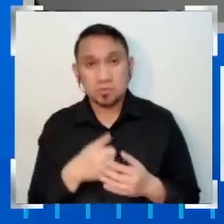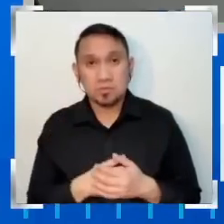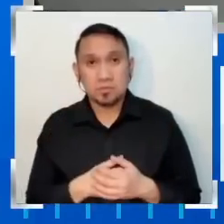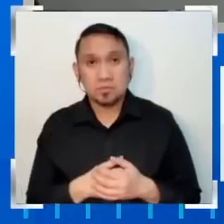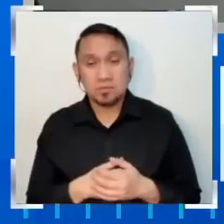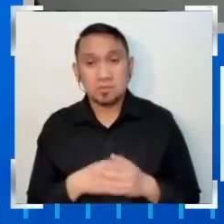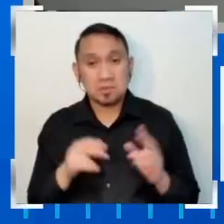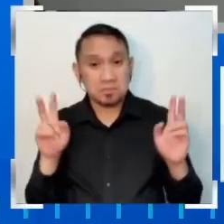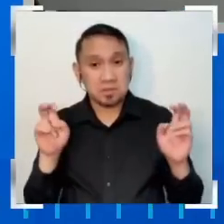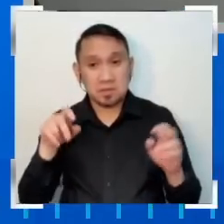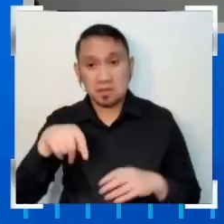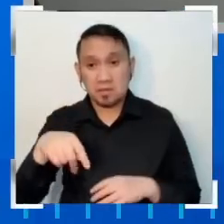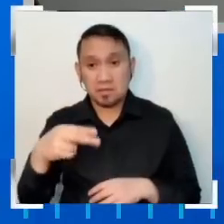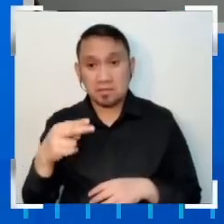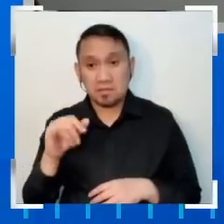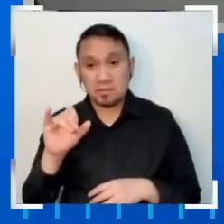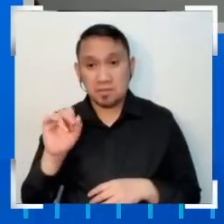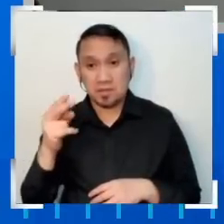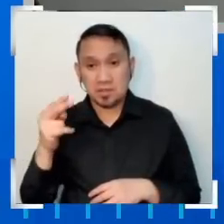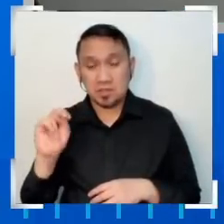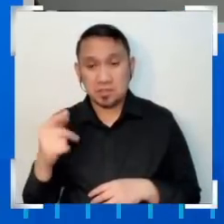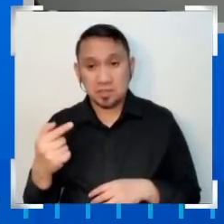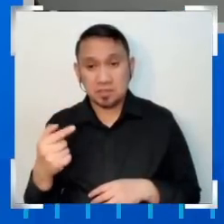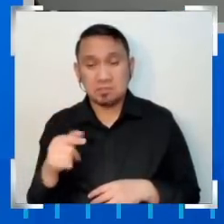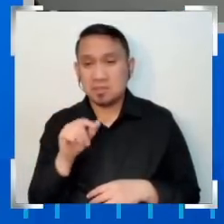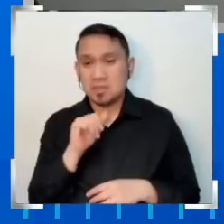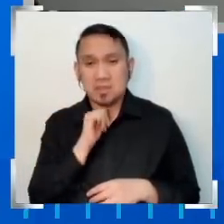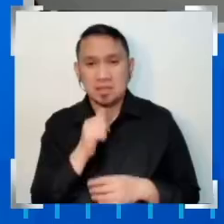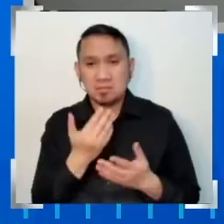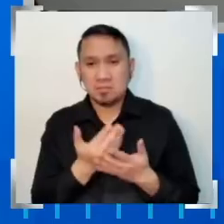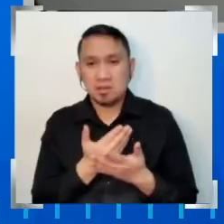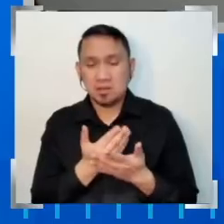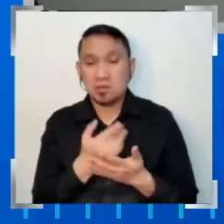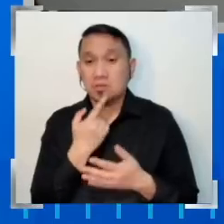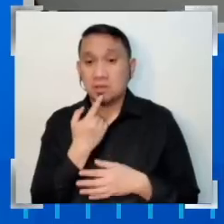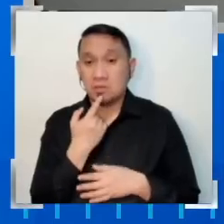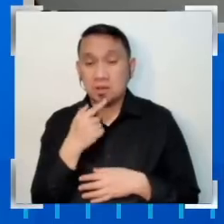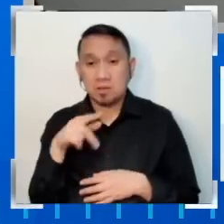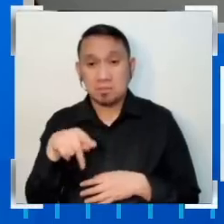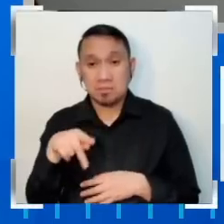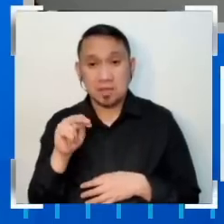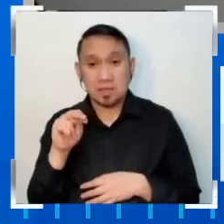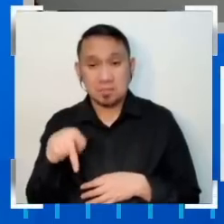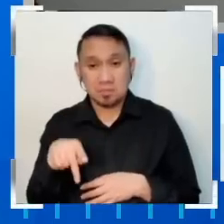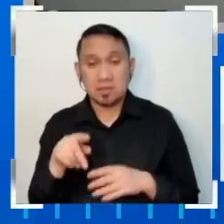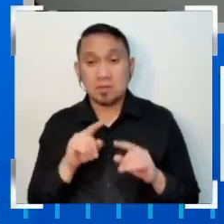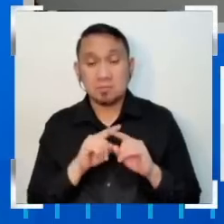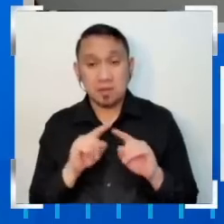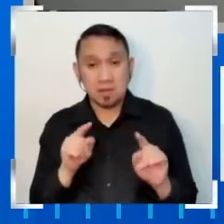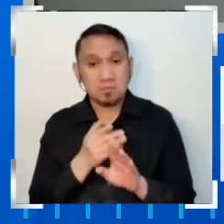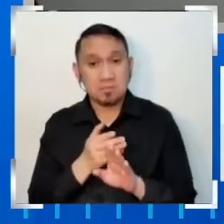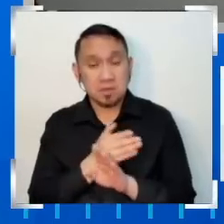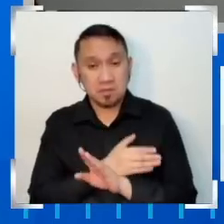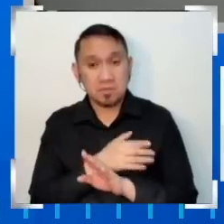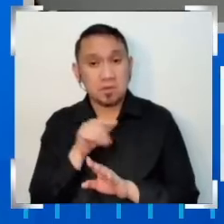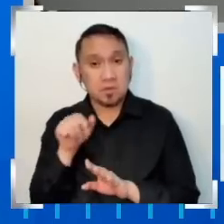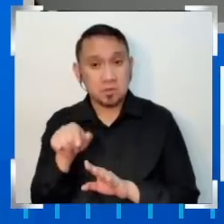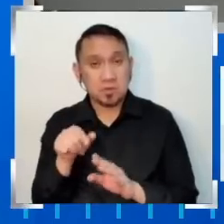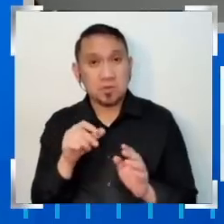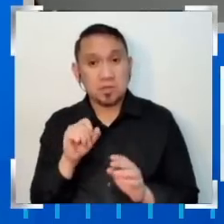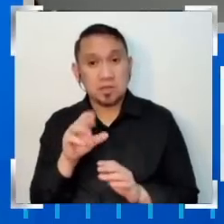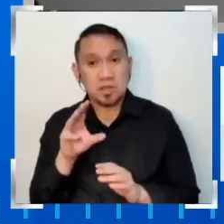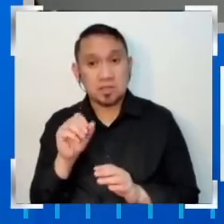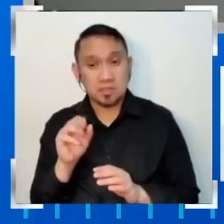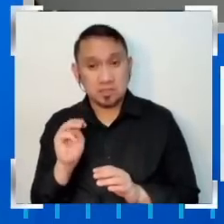Kung tutuusin, hindi na raw bago ang ganitong modus ayon sa PNP-ACG, pero bago raw ang mga taktika ng mga scammer para